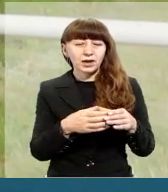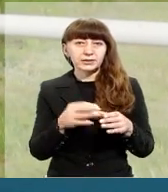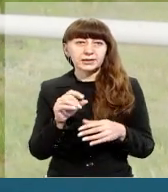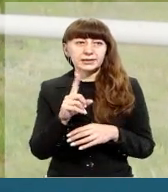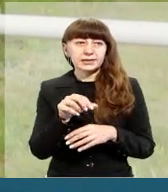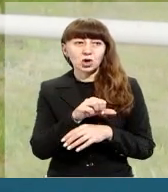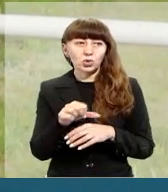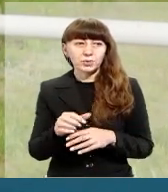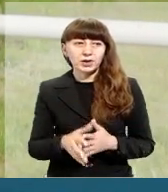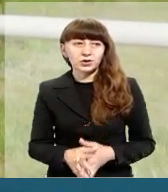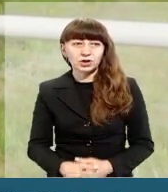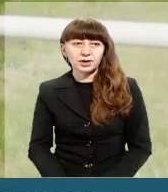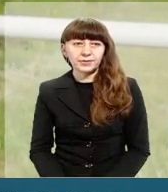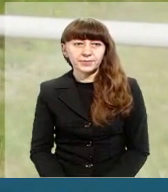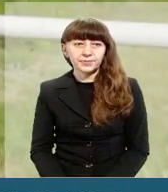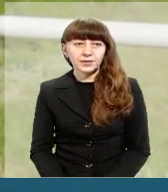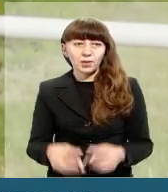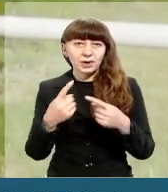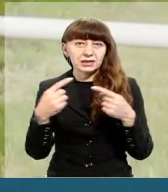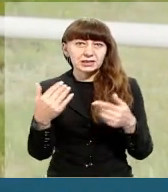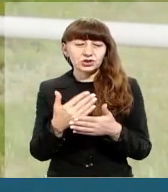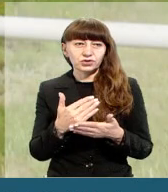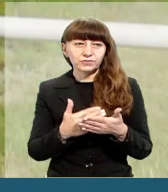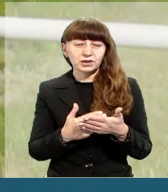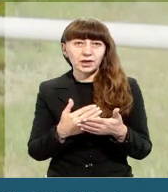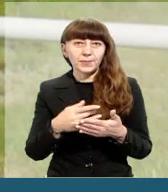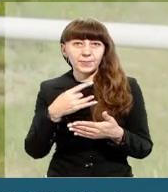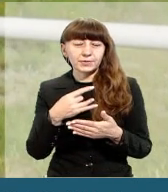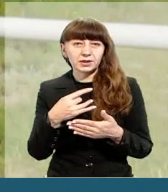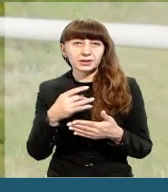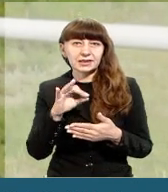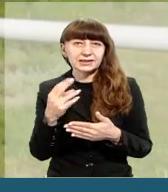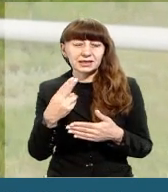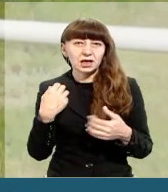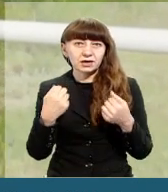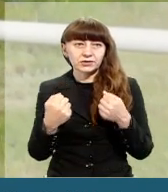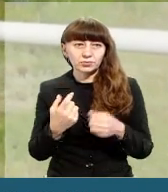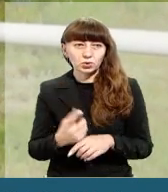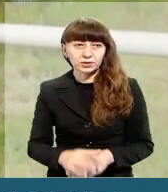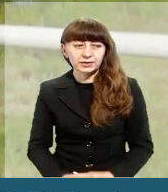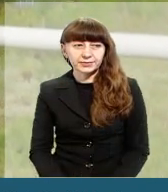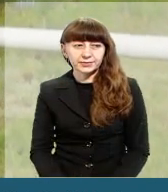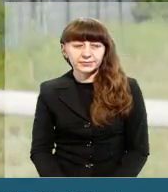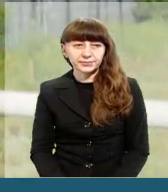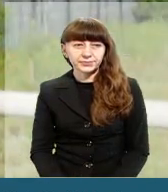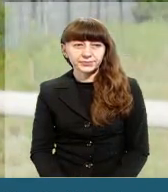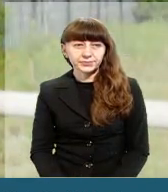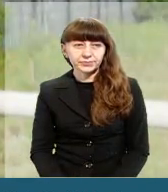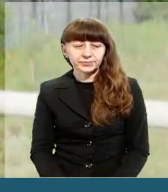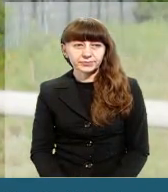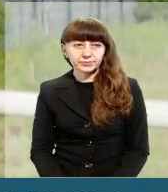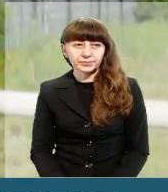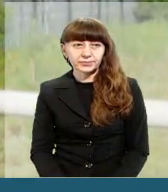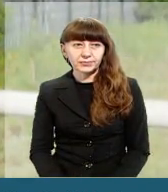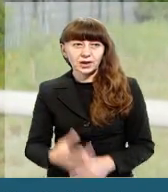келген технология емес, бұл қазақтың өзі, өзіміз қанымызға сіңген ат баптау ғой. Осы болайын деп